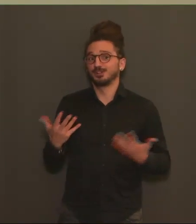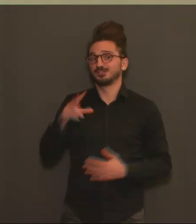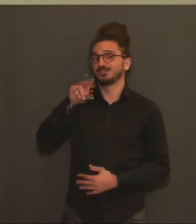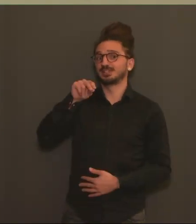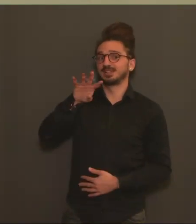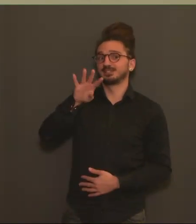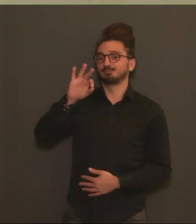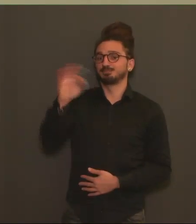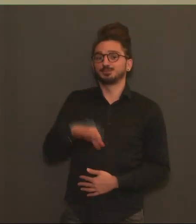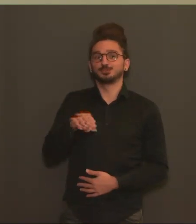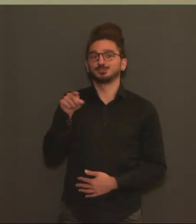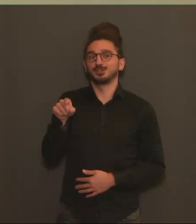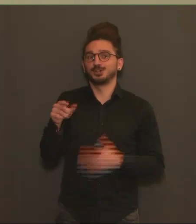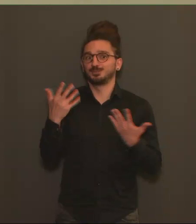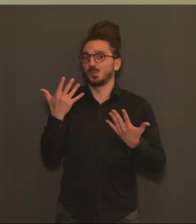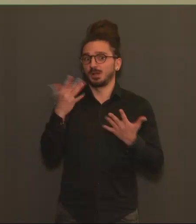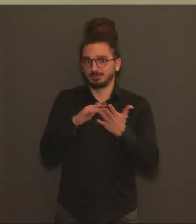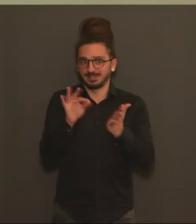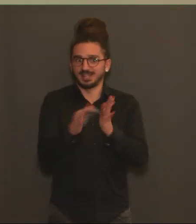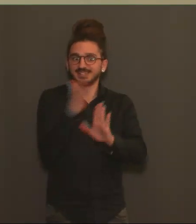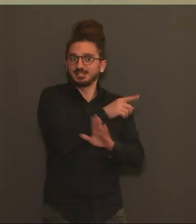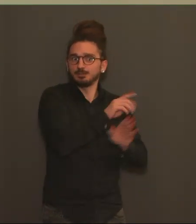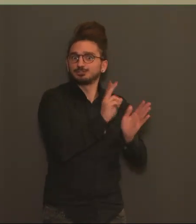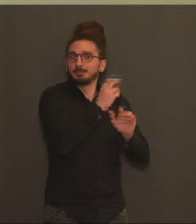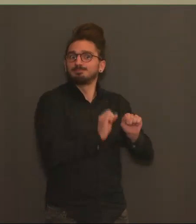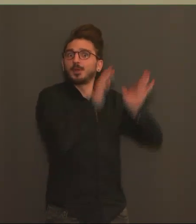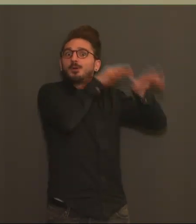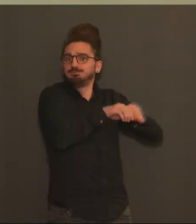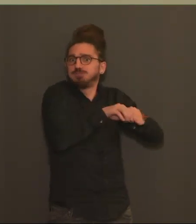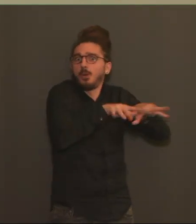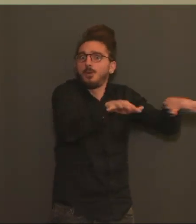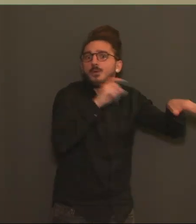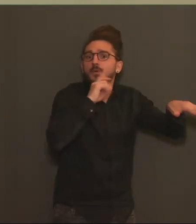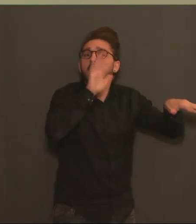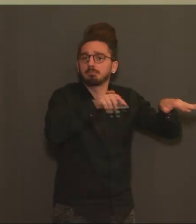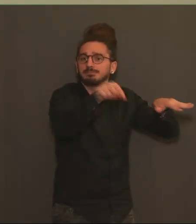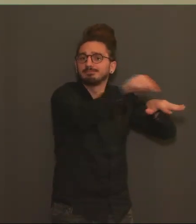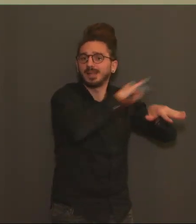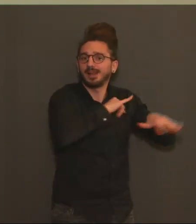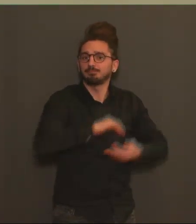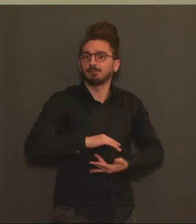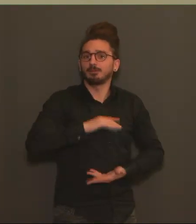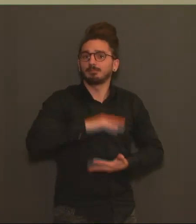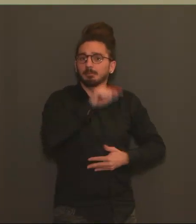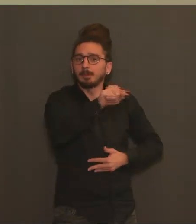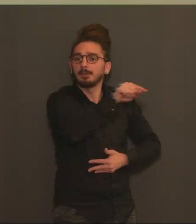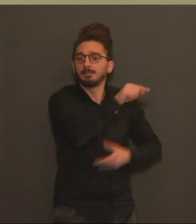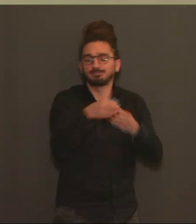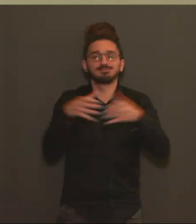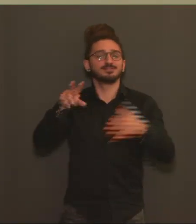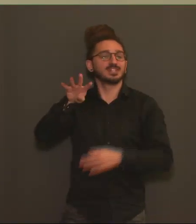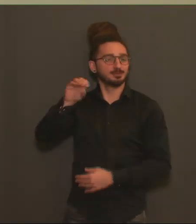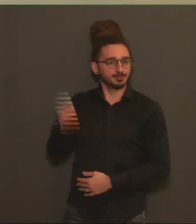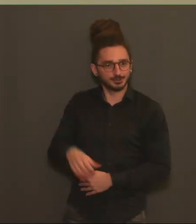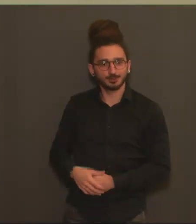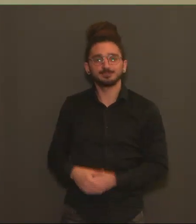ces résultats. Au niveau des donneurs de sang, on a début janvier 2021, donc à nouveau, avant que toute personne